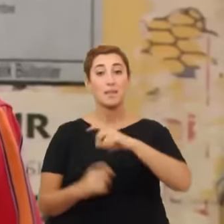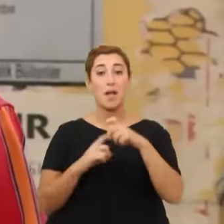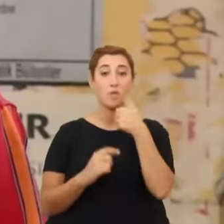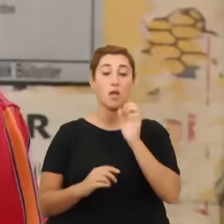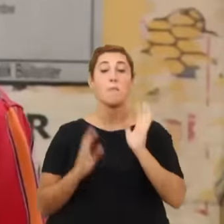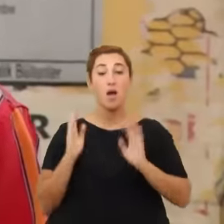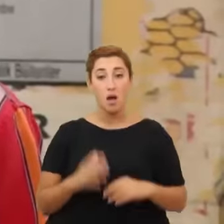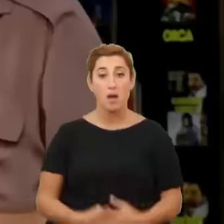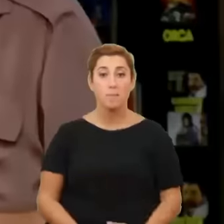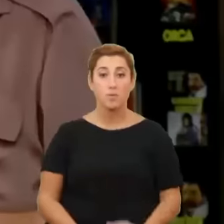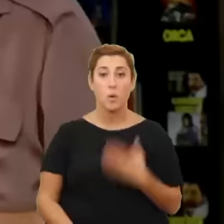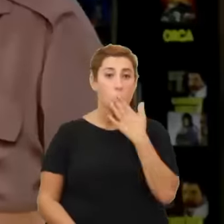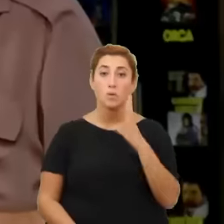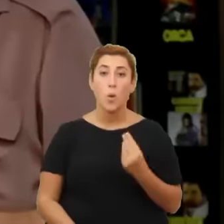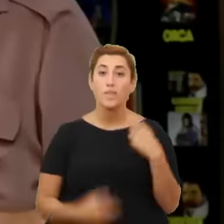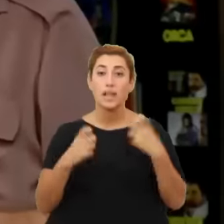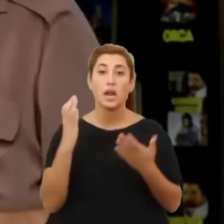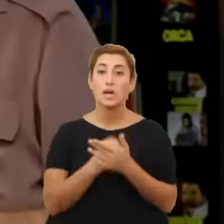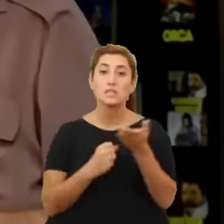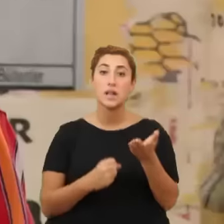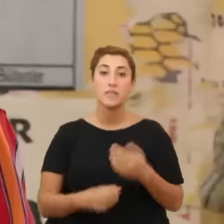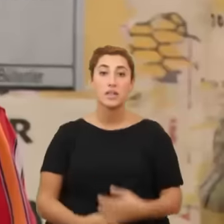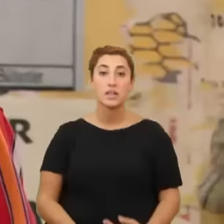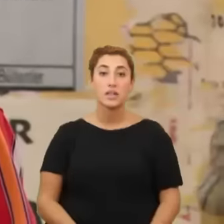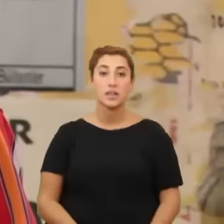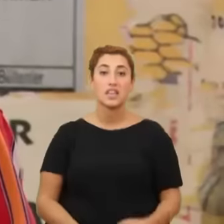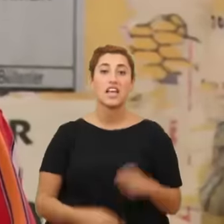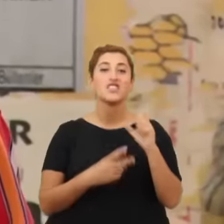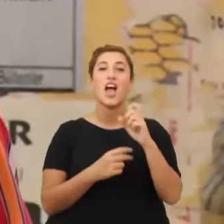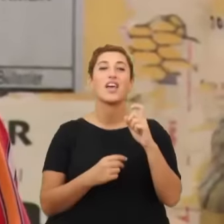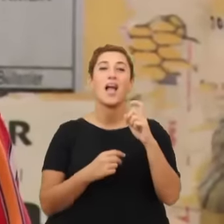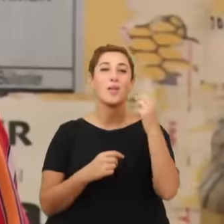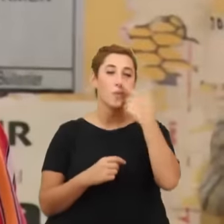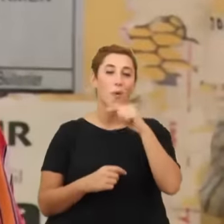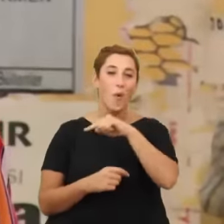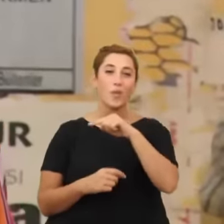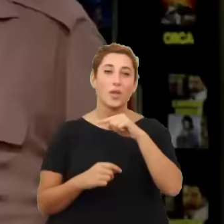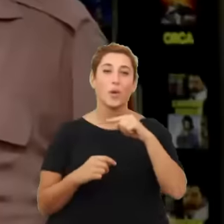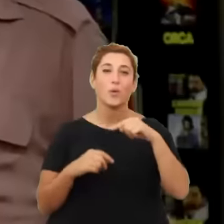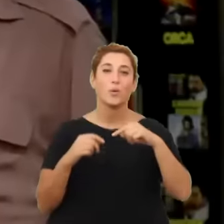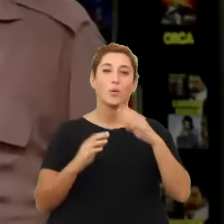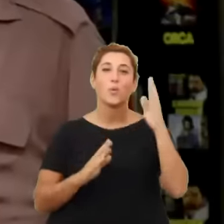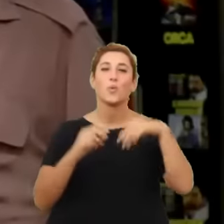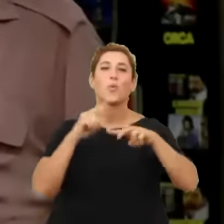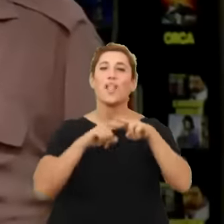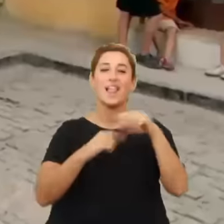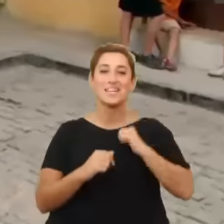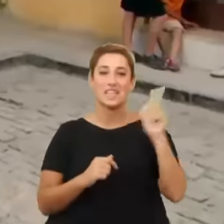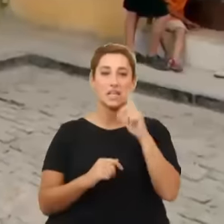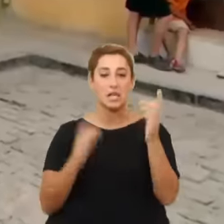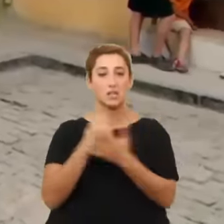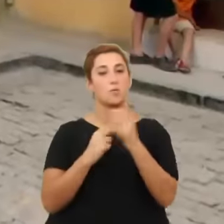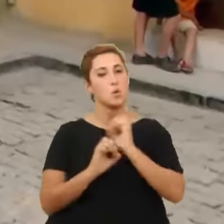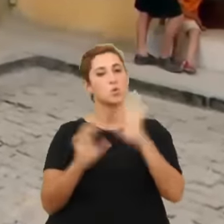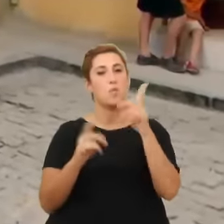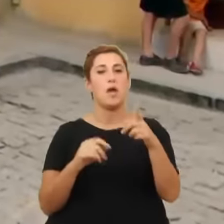Ha, okul ne oldu ya? Nereyi kazandın sen Murat? Çengelköy'deki Kuleli Askeri Lisesi'ni kazandım abi. Koçum benim ya. Ergun